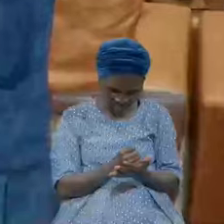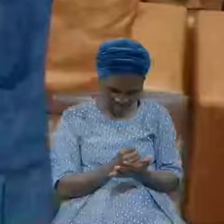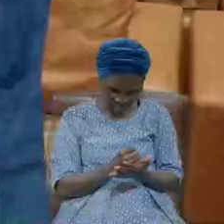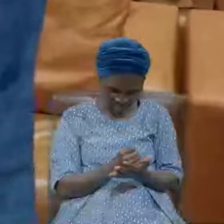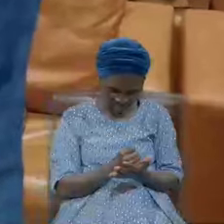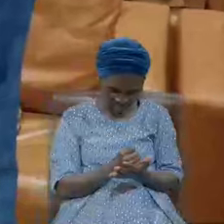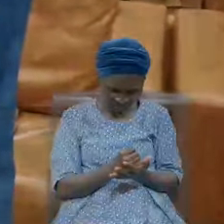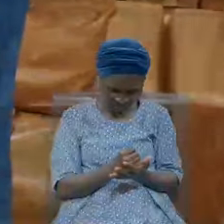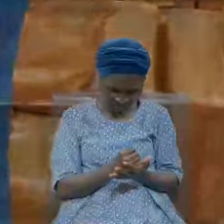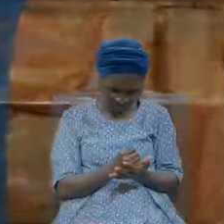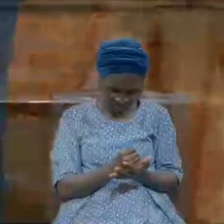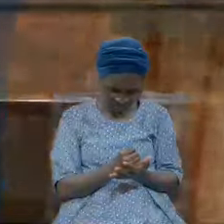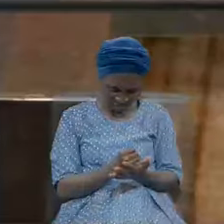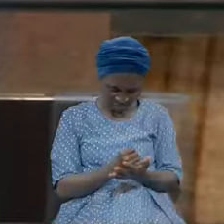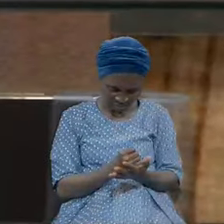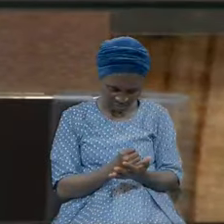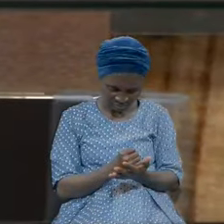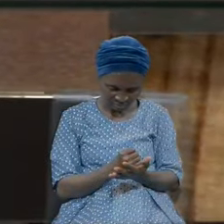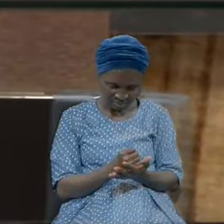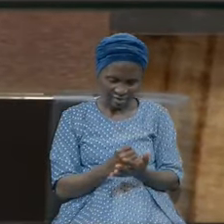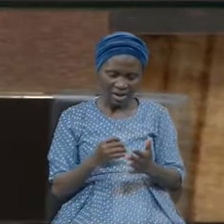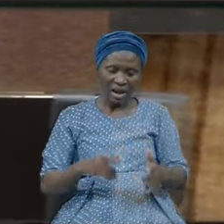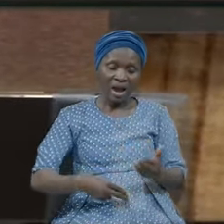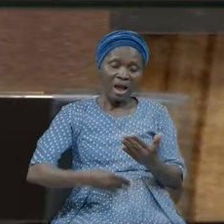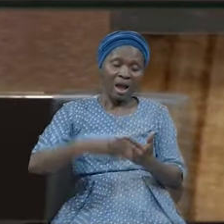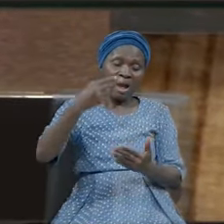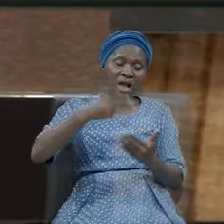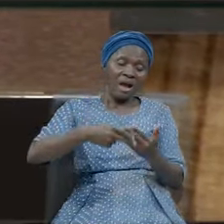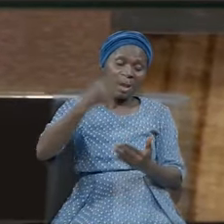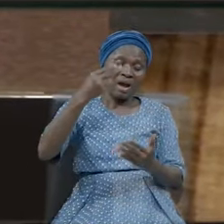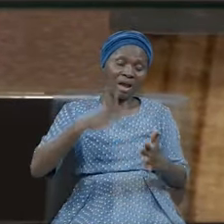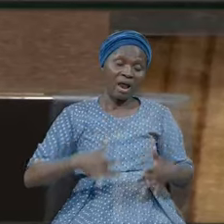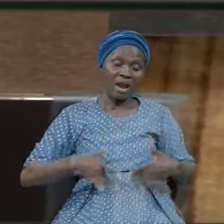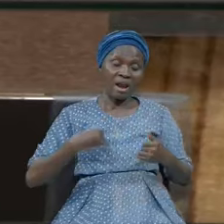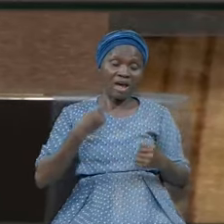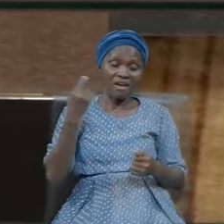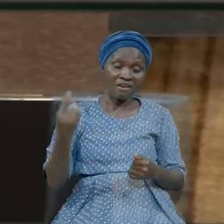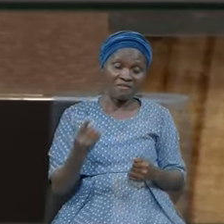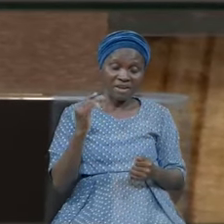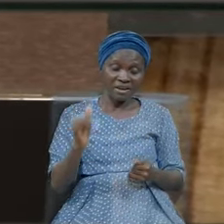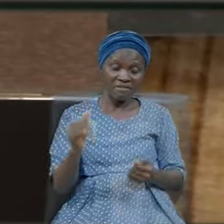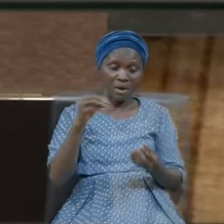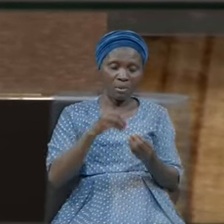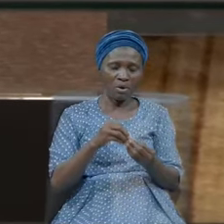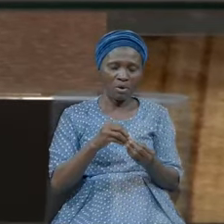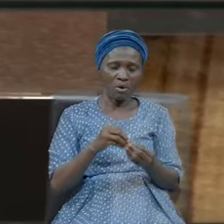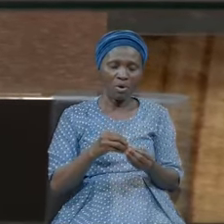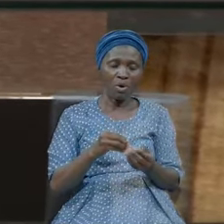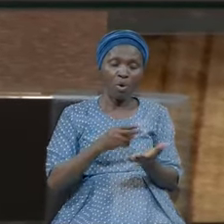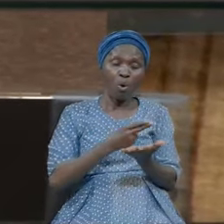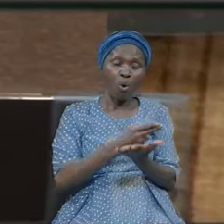Jésus. La vie plus élevée pour tout le monde. La vie plus sainte pour tout le